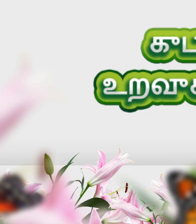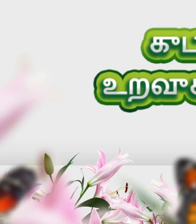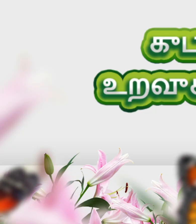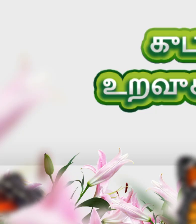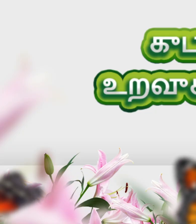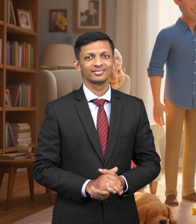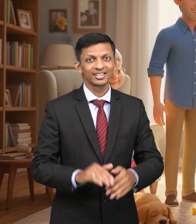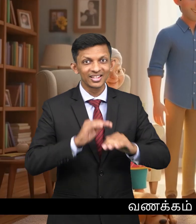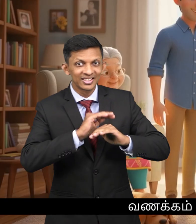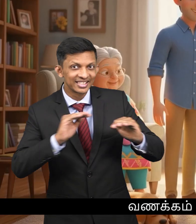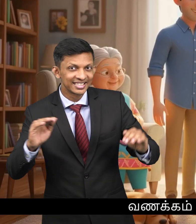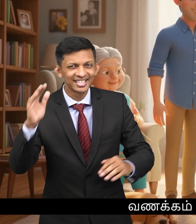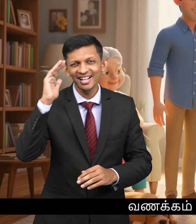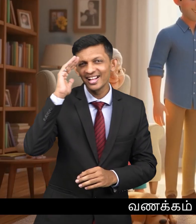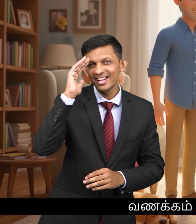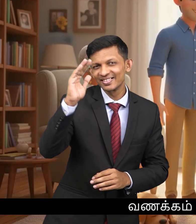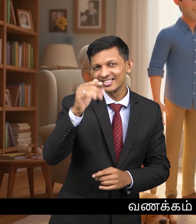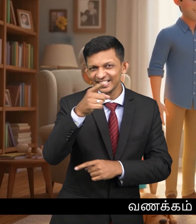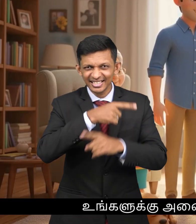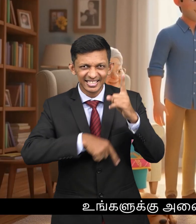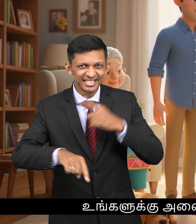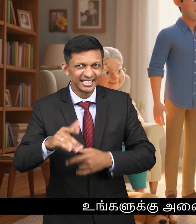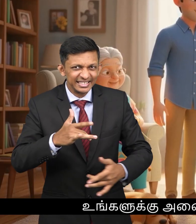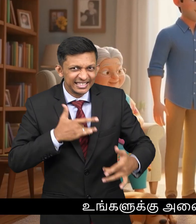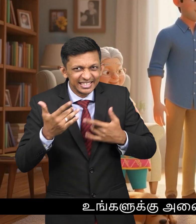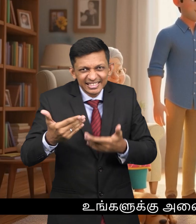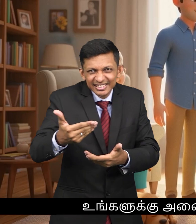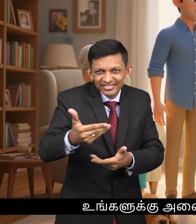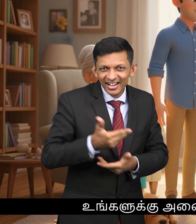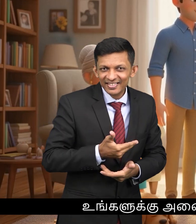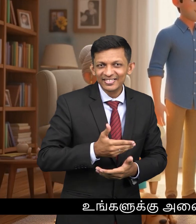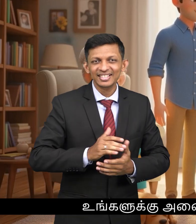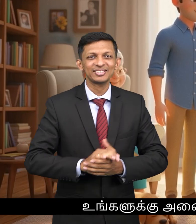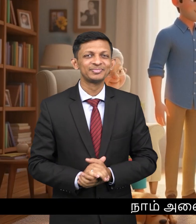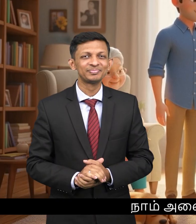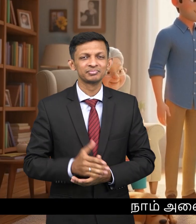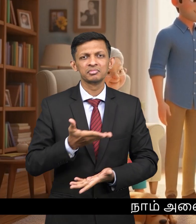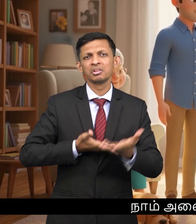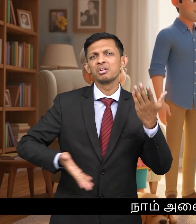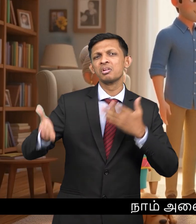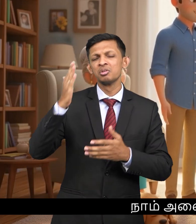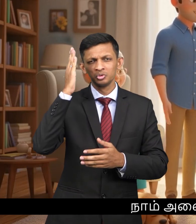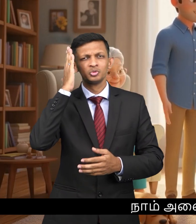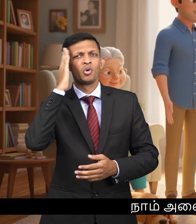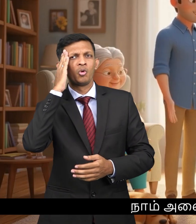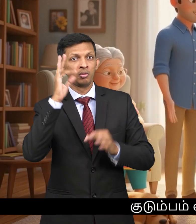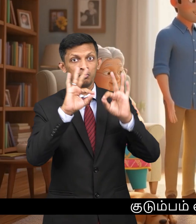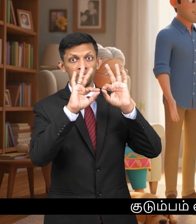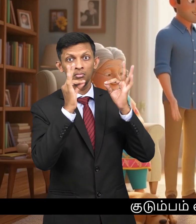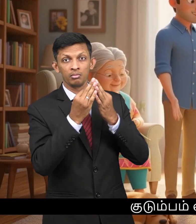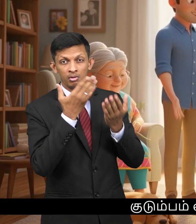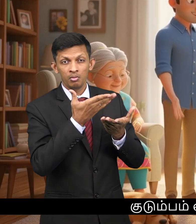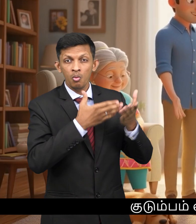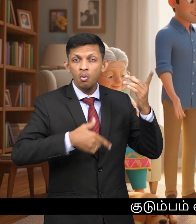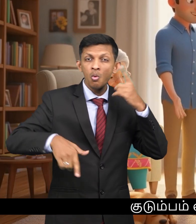உறவுகளை அறிதல். வணக்கம் மாணவ செல்வங்களே, உங்கள் அனைவருக்கும் அன்பான வரவேற்பு. நாம் அனைவரும் அறிந்தது போல